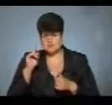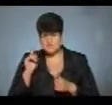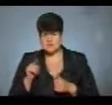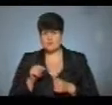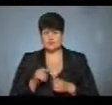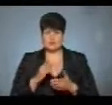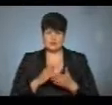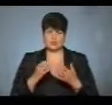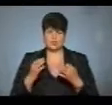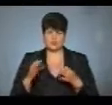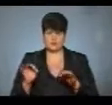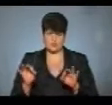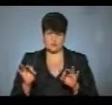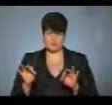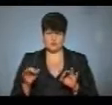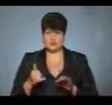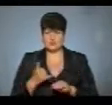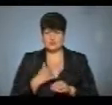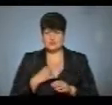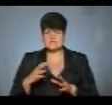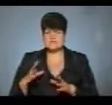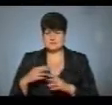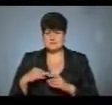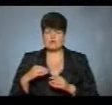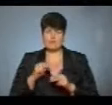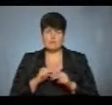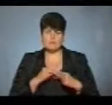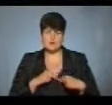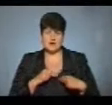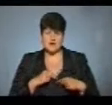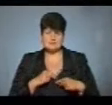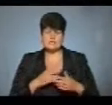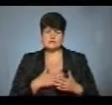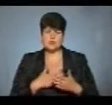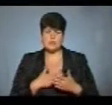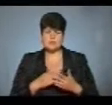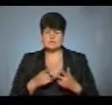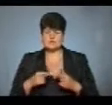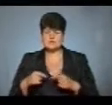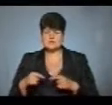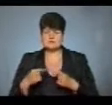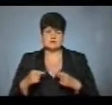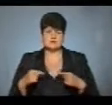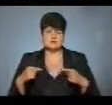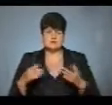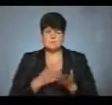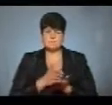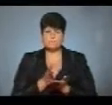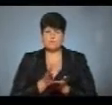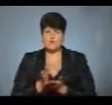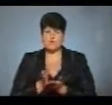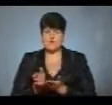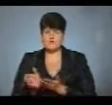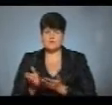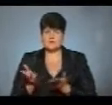вони є дозволеними. В нас співпраця, ще раз повторюся, співпраця з громадськими організаціями різноманітних профілів, зокрема і